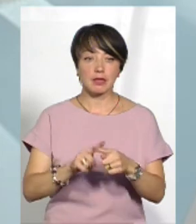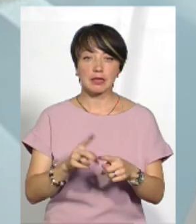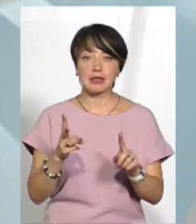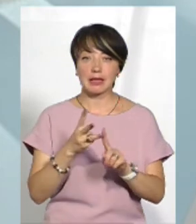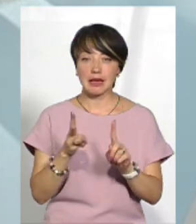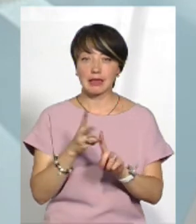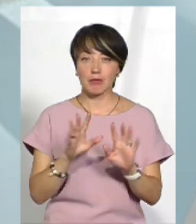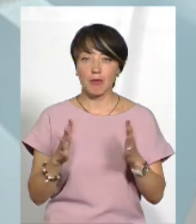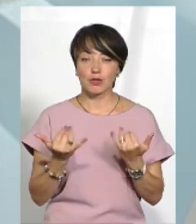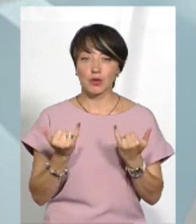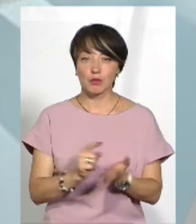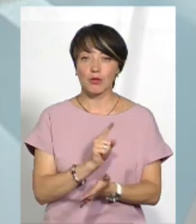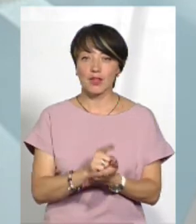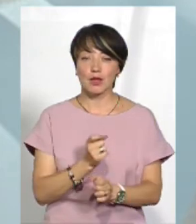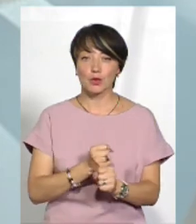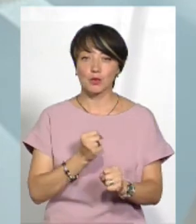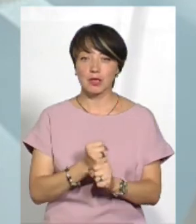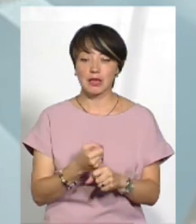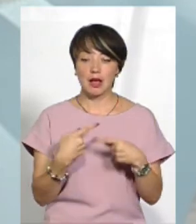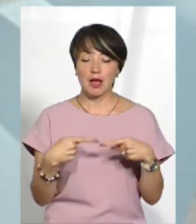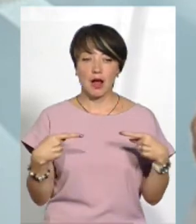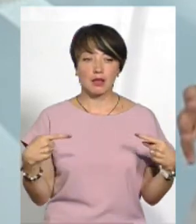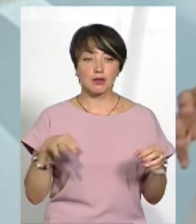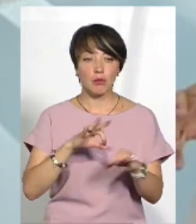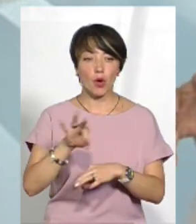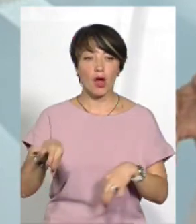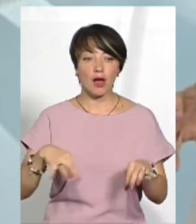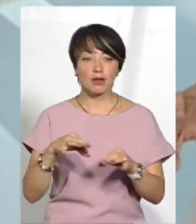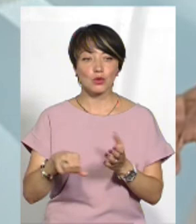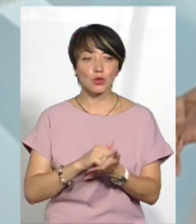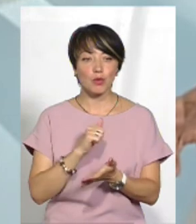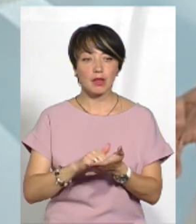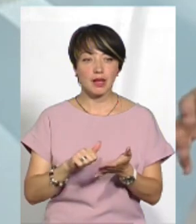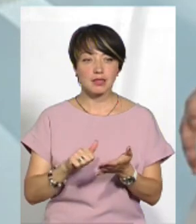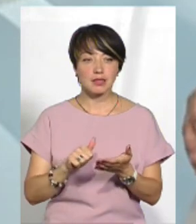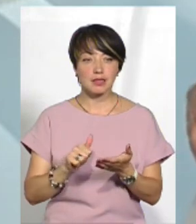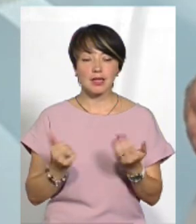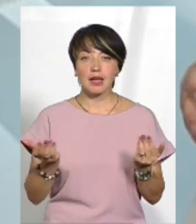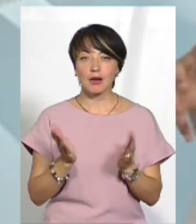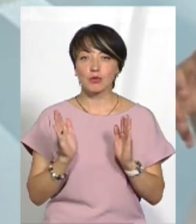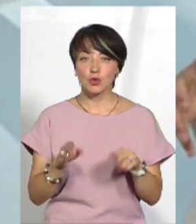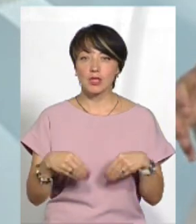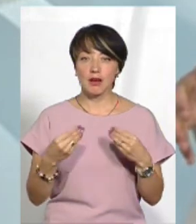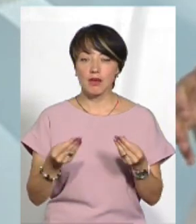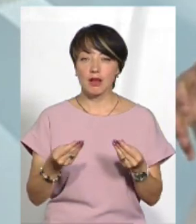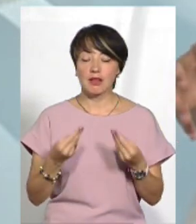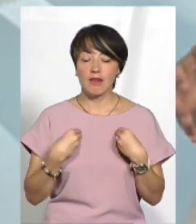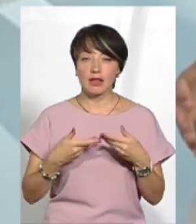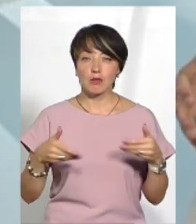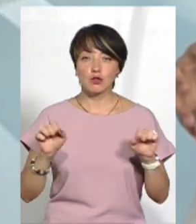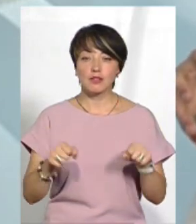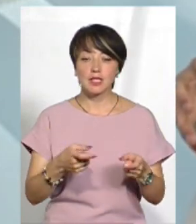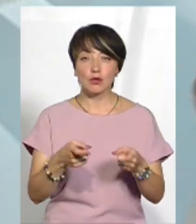момент, це сьогодні ми повинні розробити ряд проєктно-кошторисних документацій, які будуть давати нам